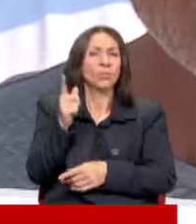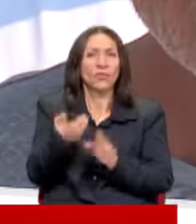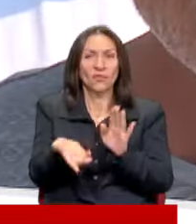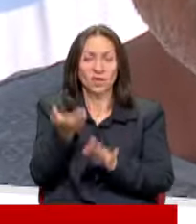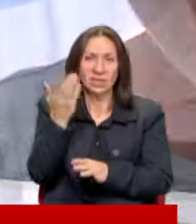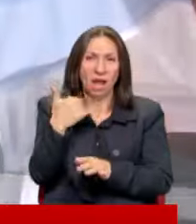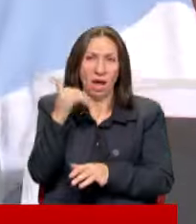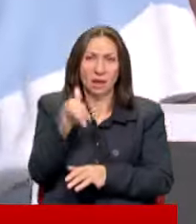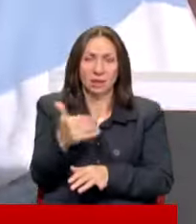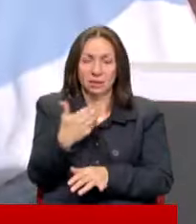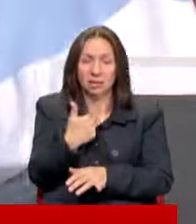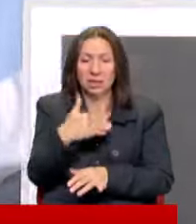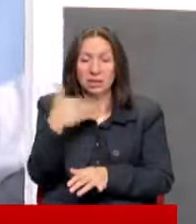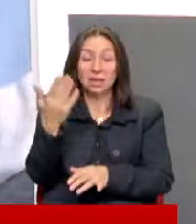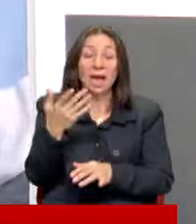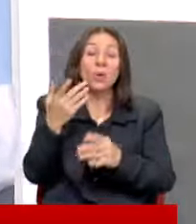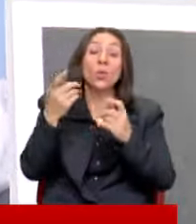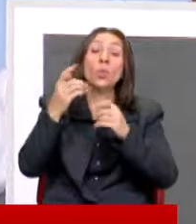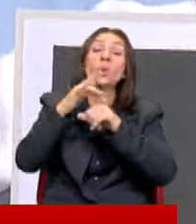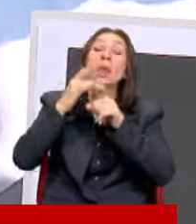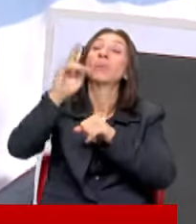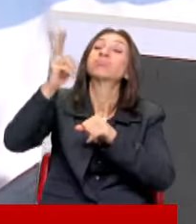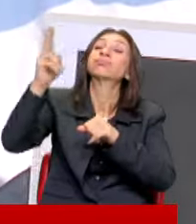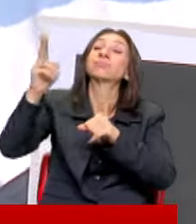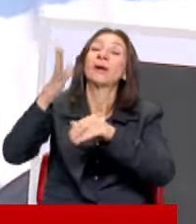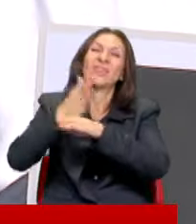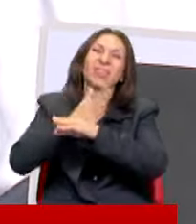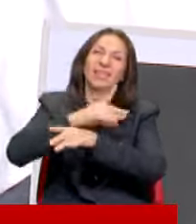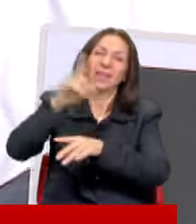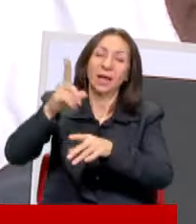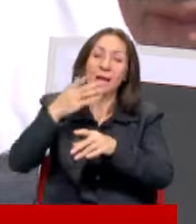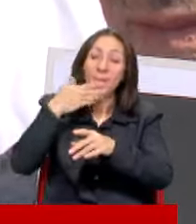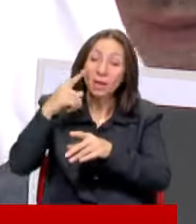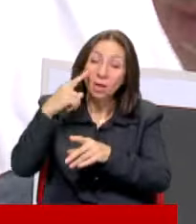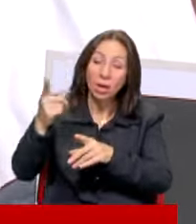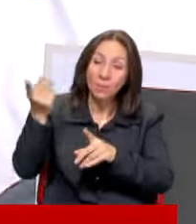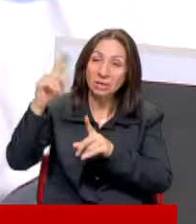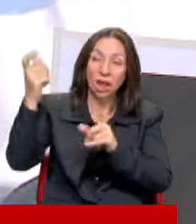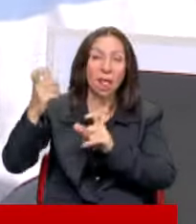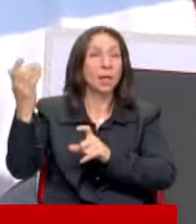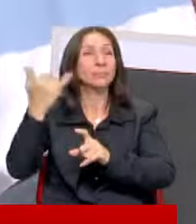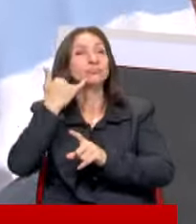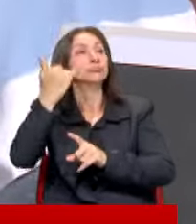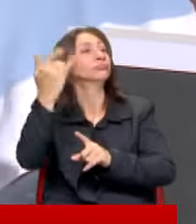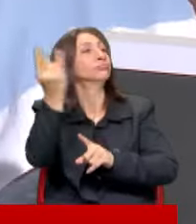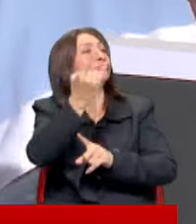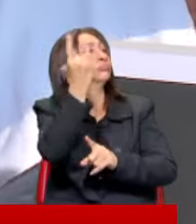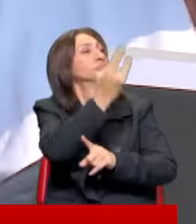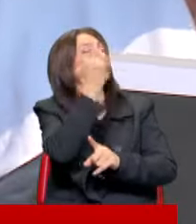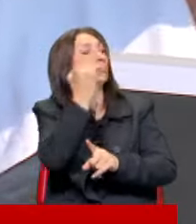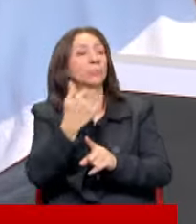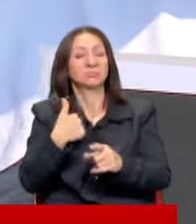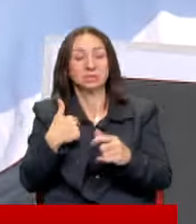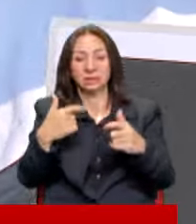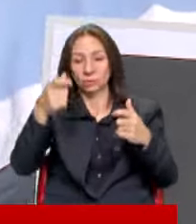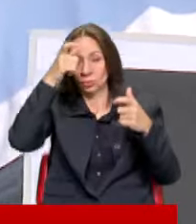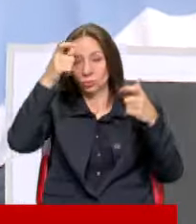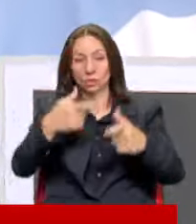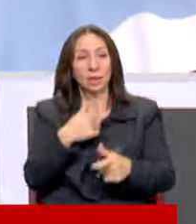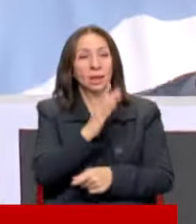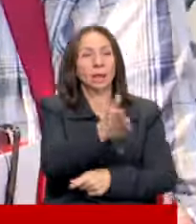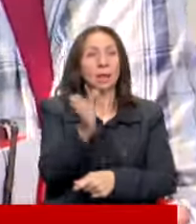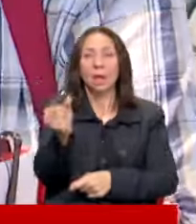fazlasıyla hak ettik Diğer ülkelerin emeklileri başka ülkelere tatile gelirken biz kendi memleketimize